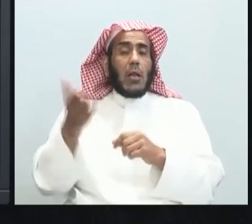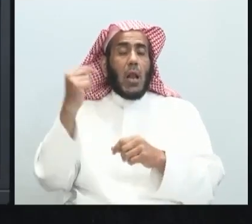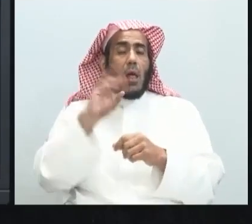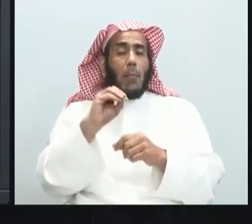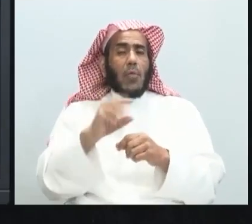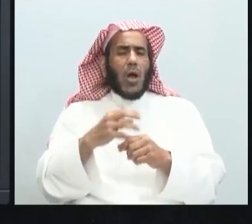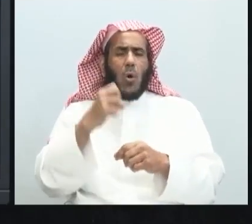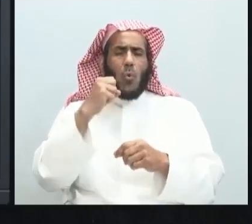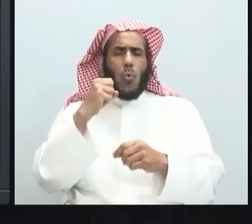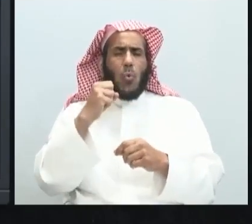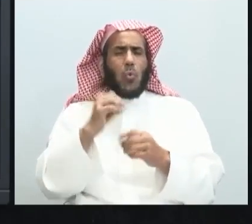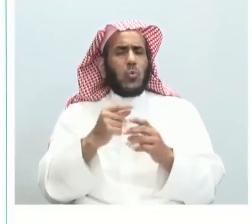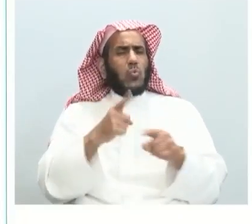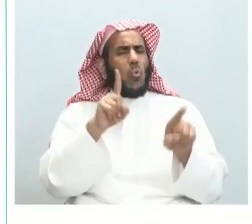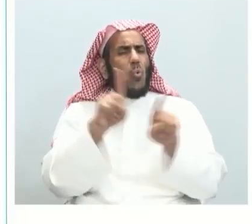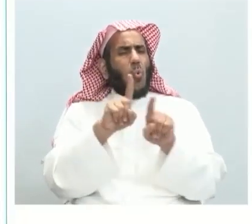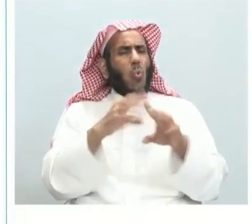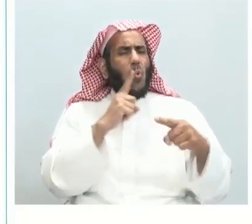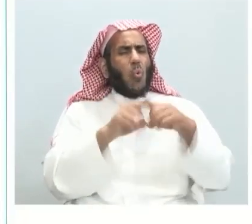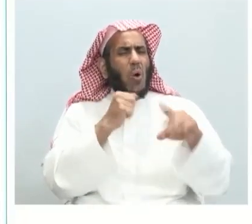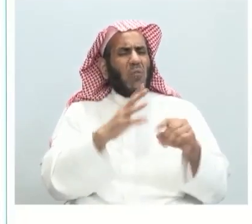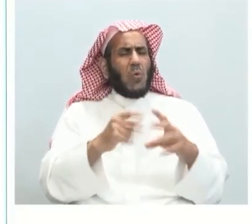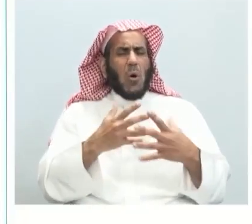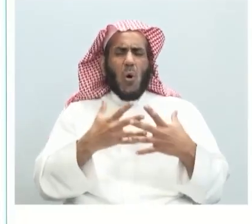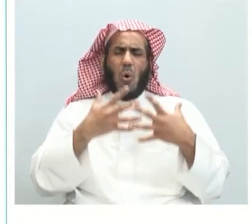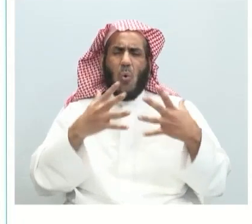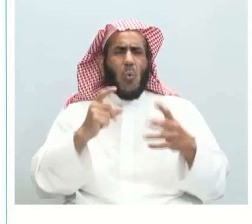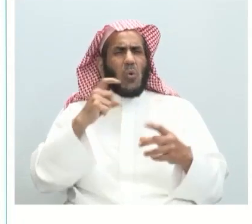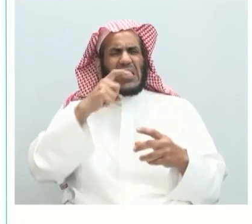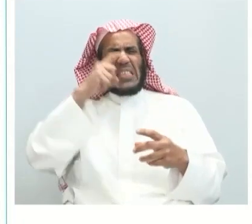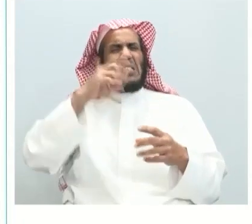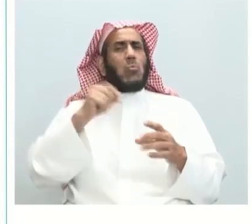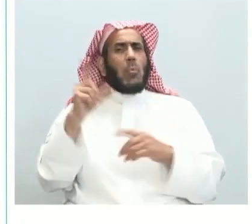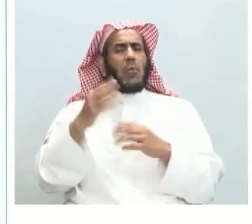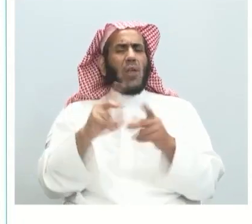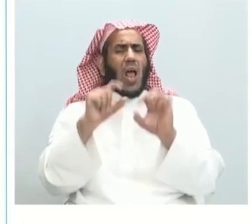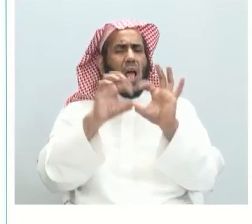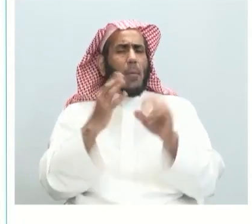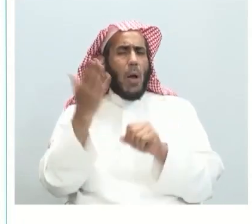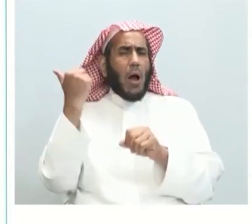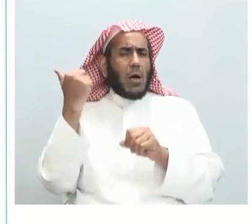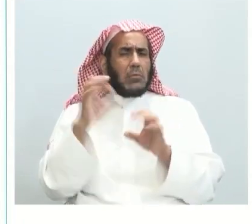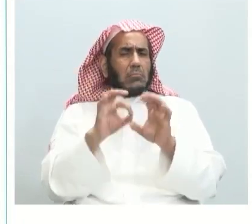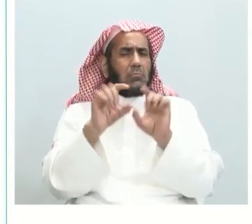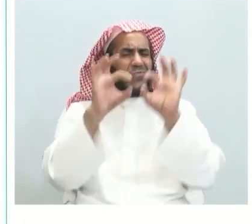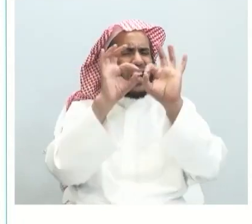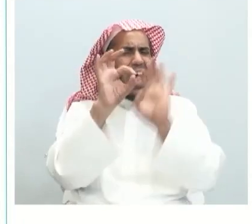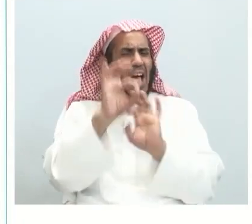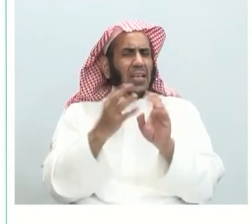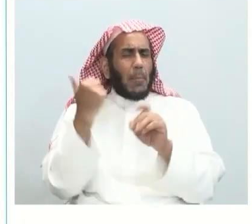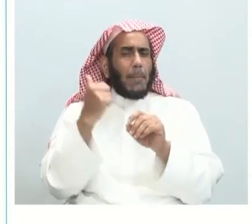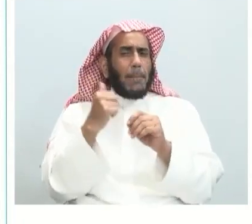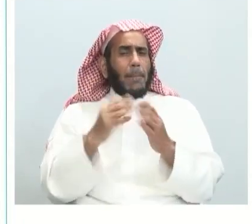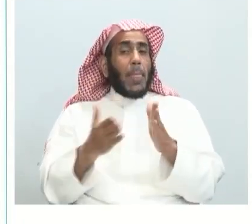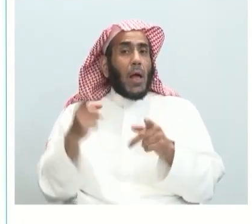ذكر شده عتو الكافرين ومكابر في الايات السابقات التي درستم سابقا